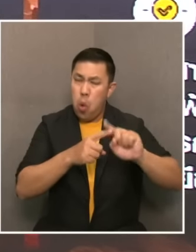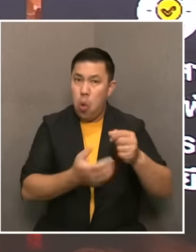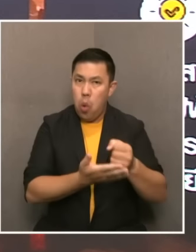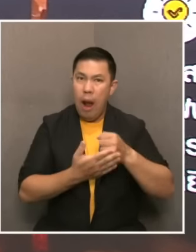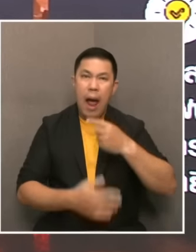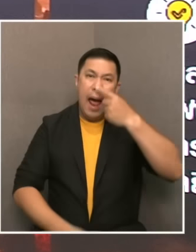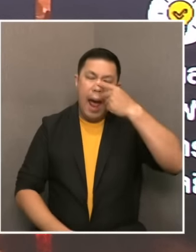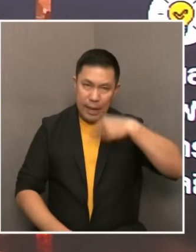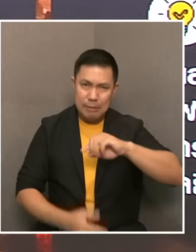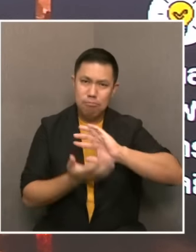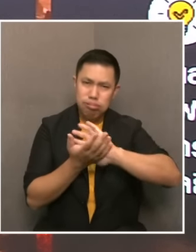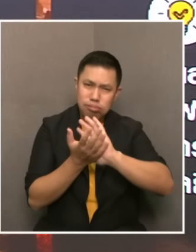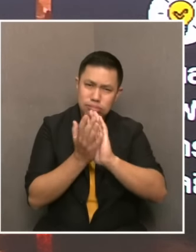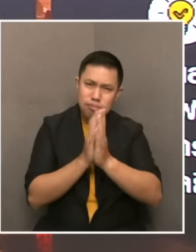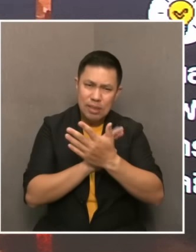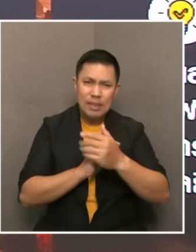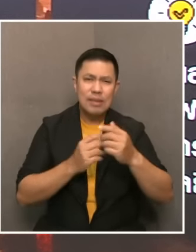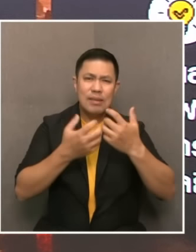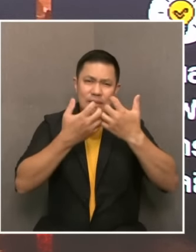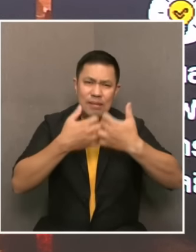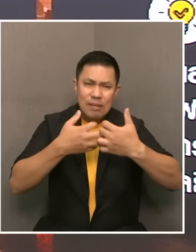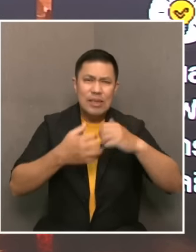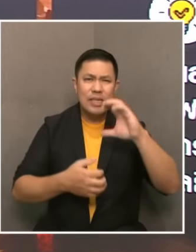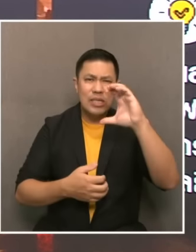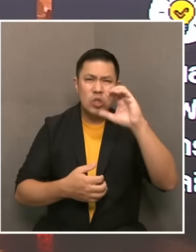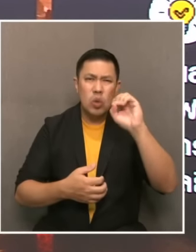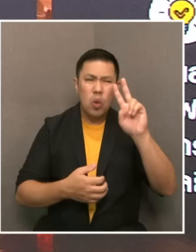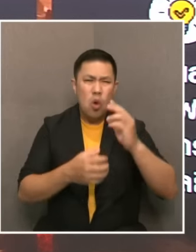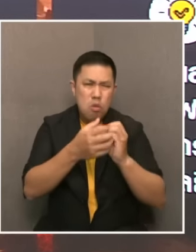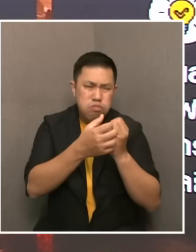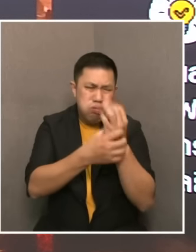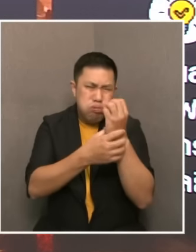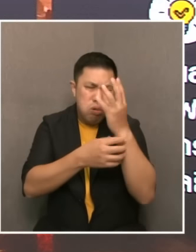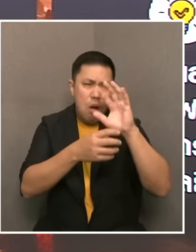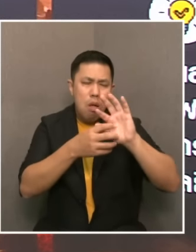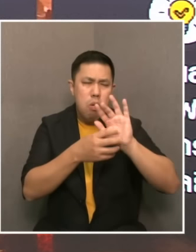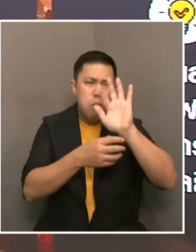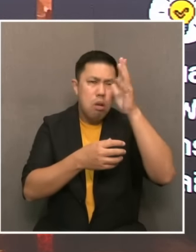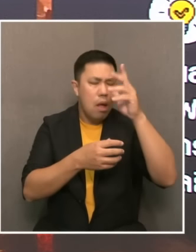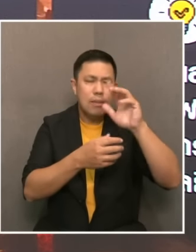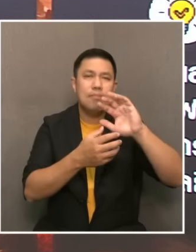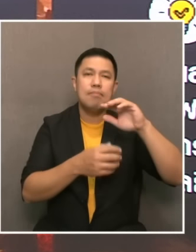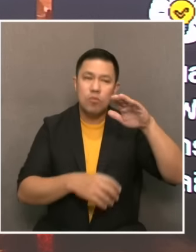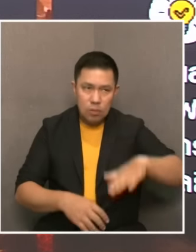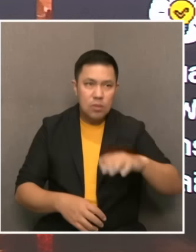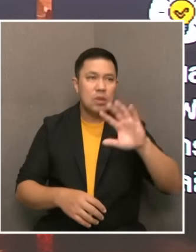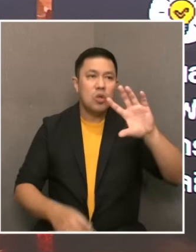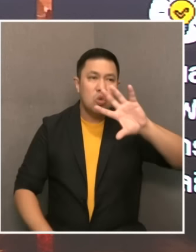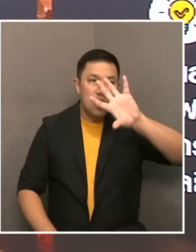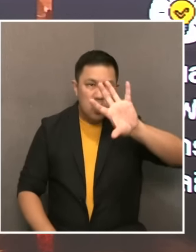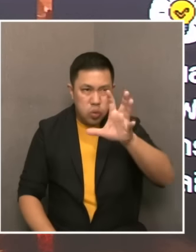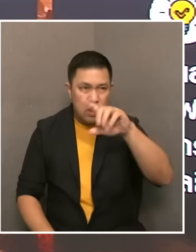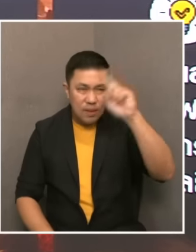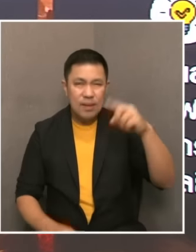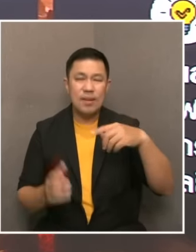เข้าสู่สังคมคาร์บอนต่ำได้ด้วยนะครับเพราะว่าเจะเป็นวัตถุดิบสำคัญในการทำกังหันลมนะครับแผงโซล่าเซลล์นะครับ